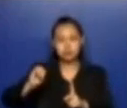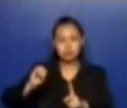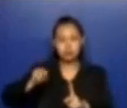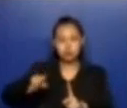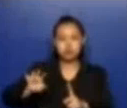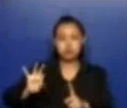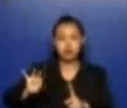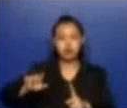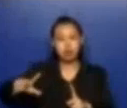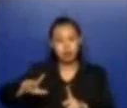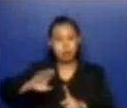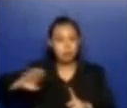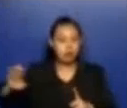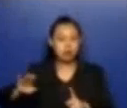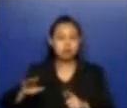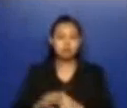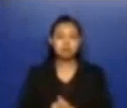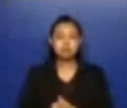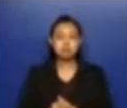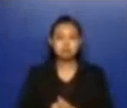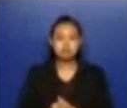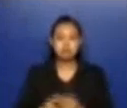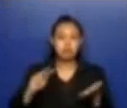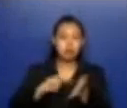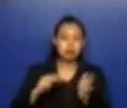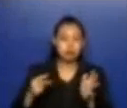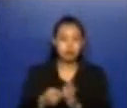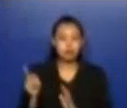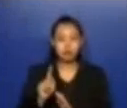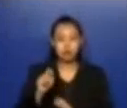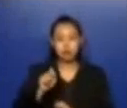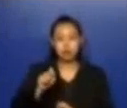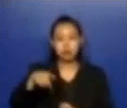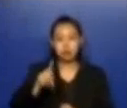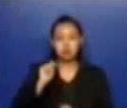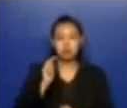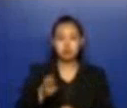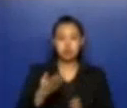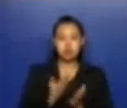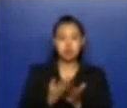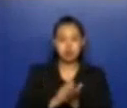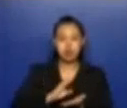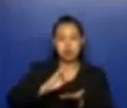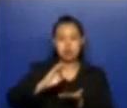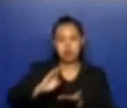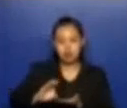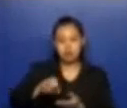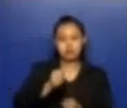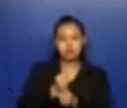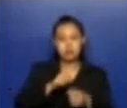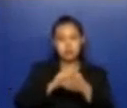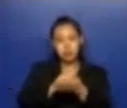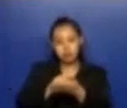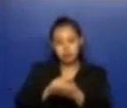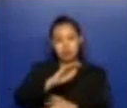14,060.9 ล้านบาทนั่นหมายความว่าท้องถิ่นก็ยังคงมีงบประมาณที่ใช้ในการบริการสา